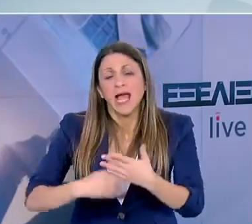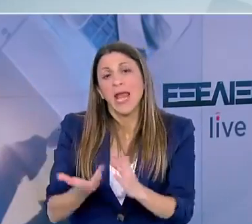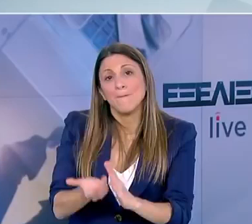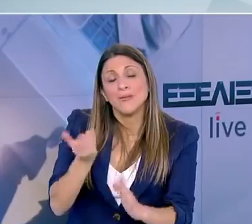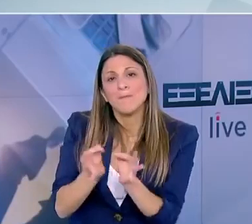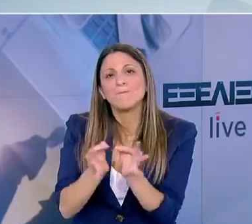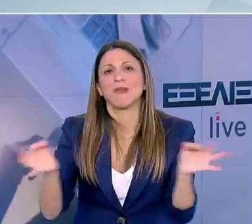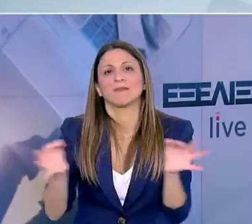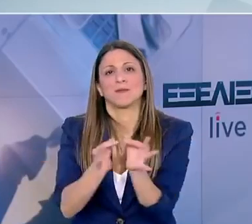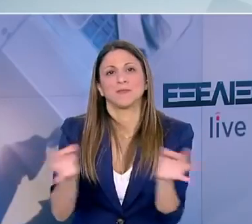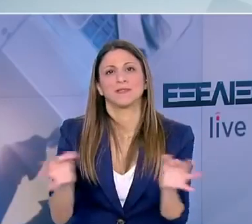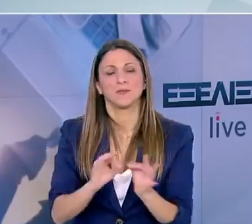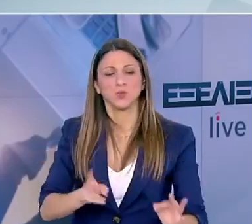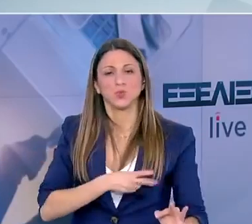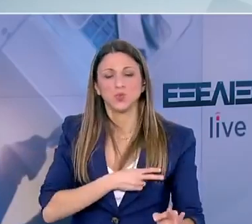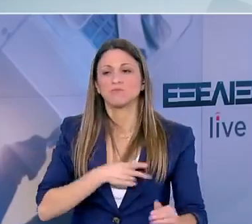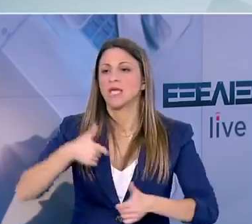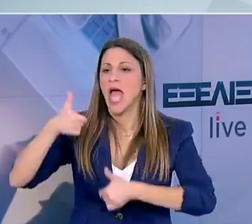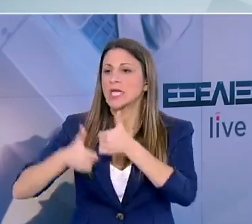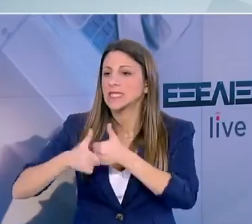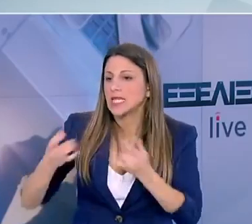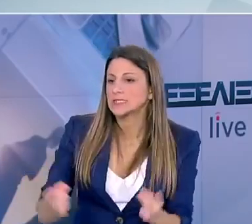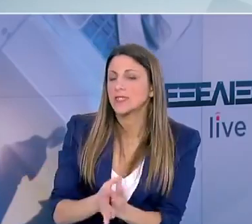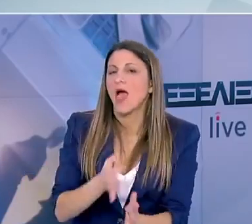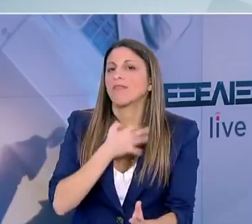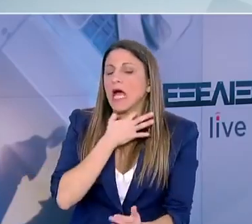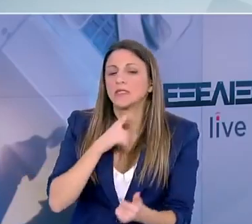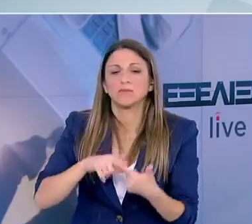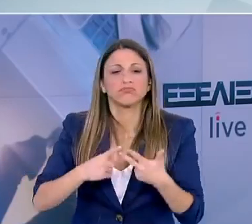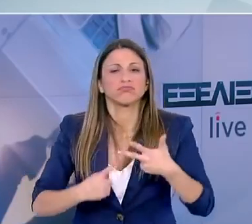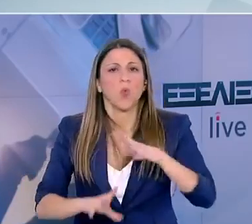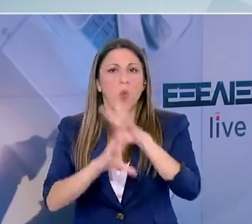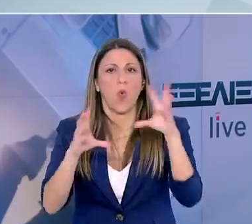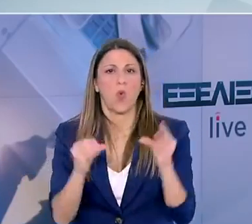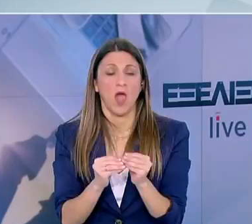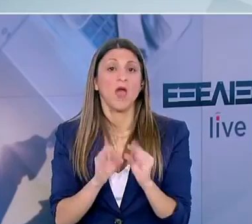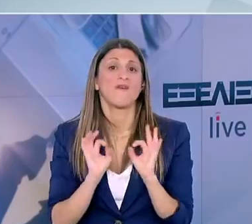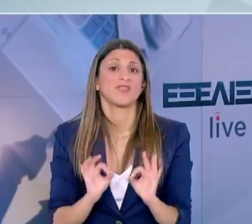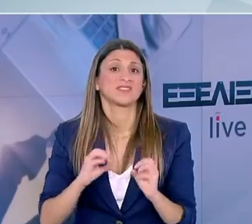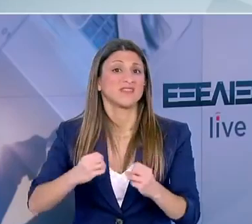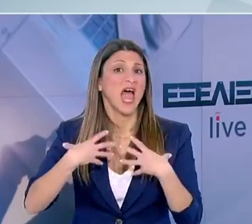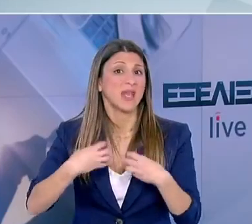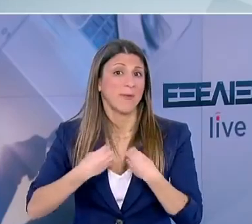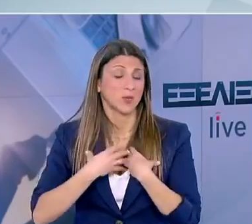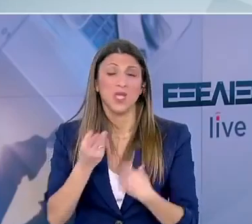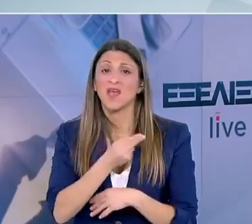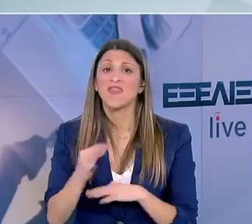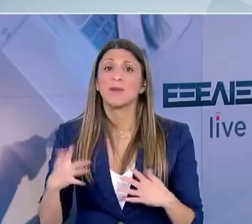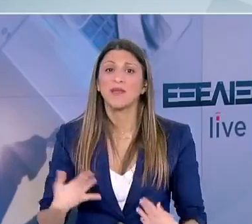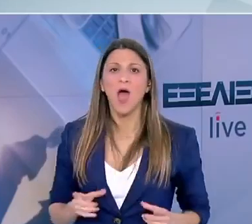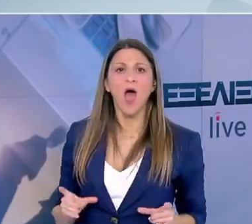προληπτικά μέτρα, με τις κατάλληλες εξετάσεις όταν είναι απαραίτητες και ανάλογα βέβαια με το επίπεδο ανοσίας που έχει χτιστεί στον πληθυσμό κάθε